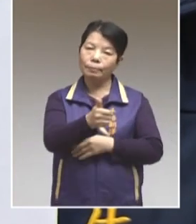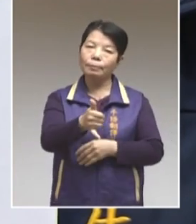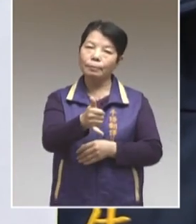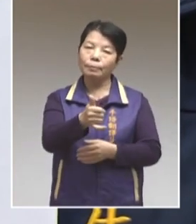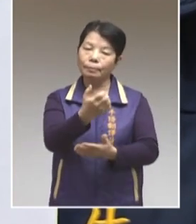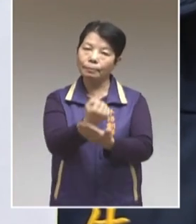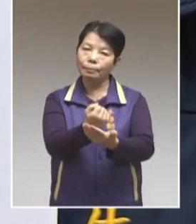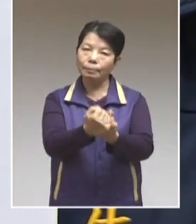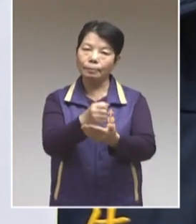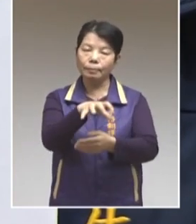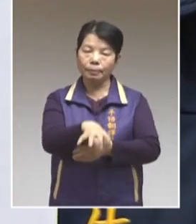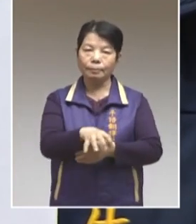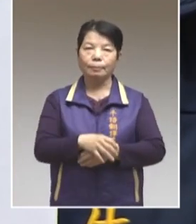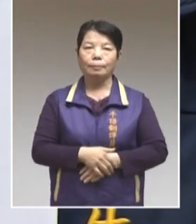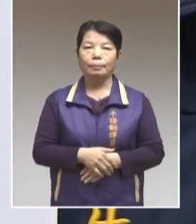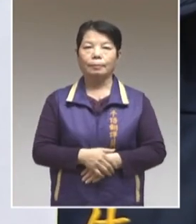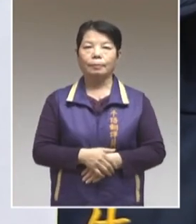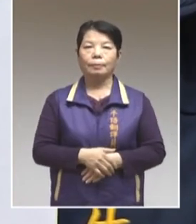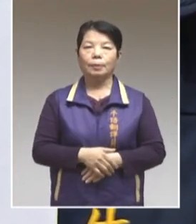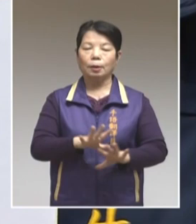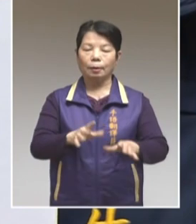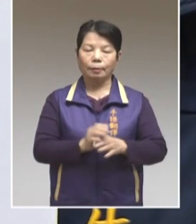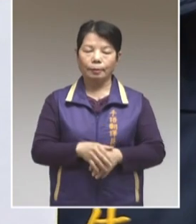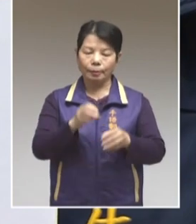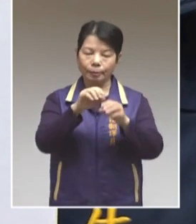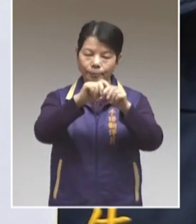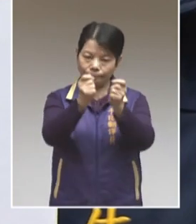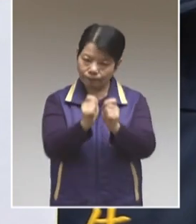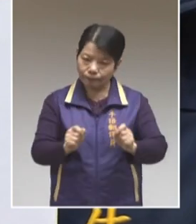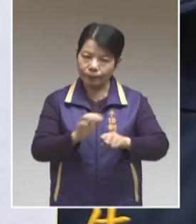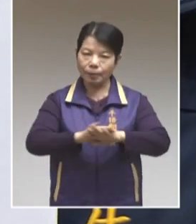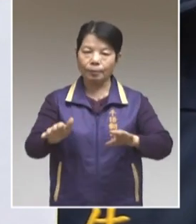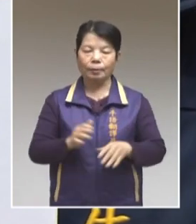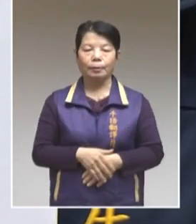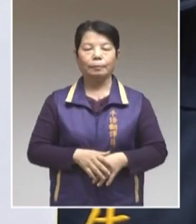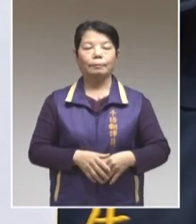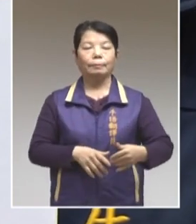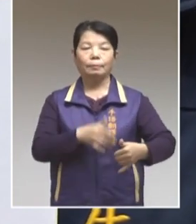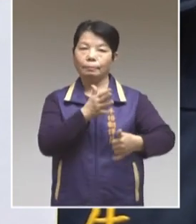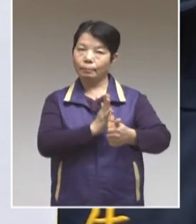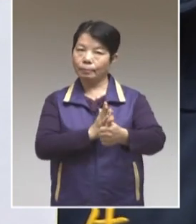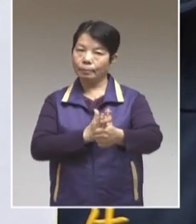我们都会进一步的厘清。那溯源疫调当然